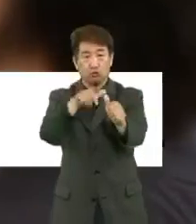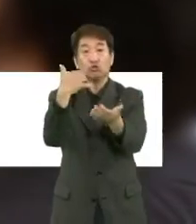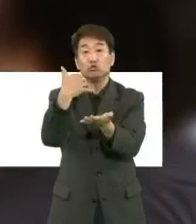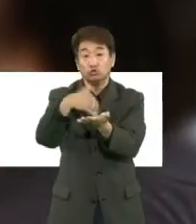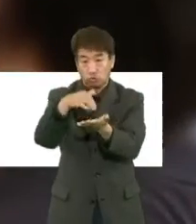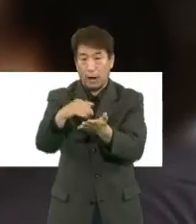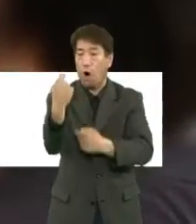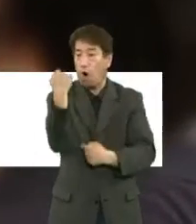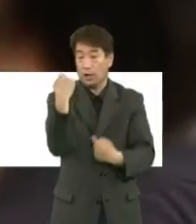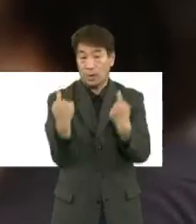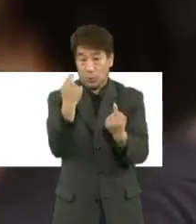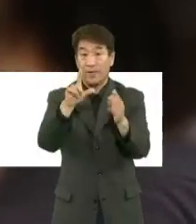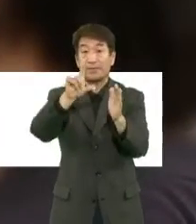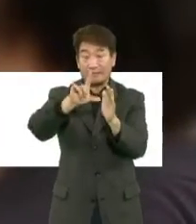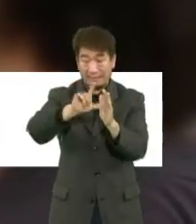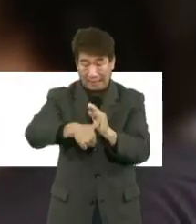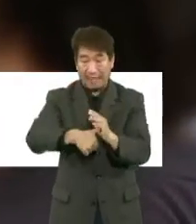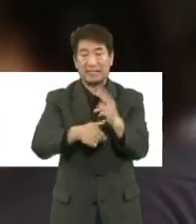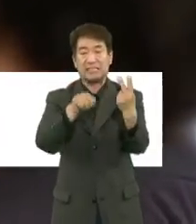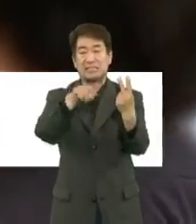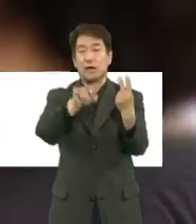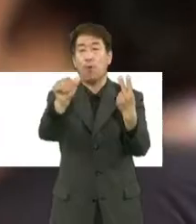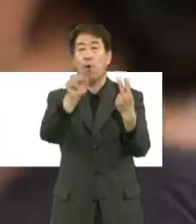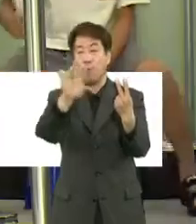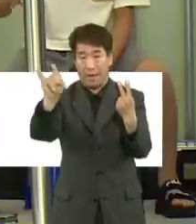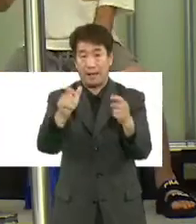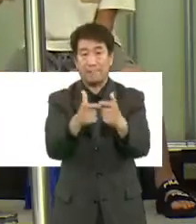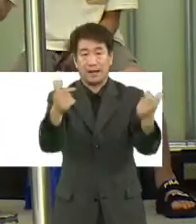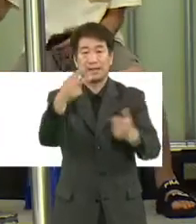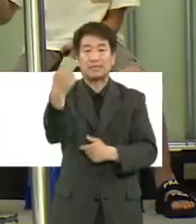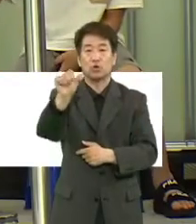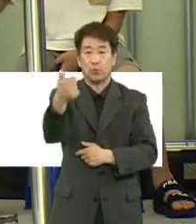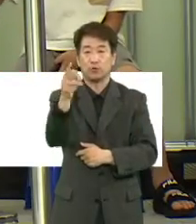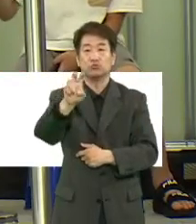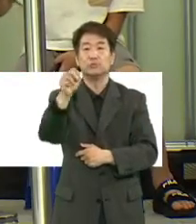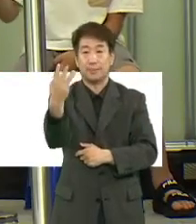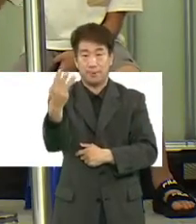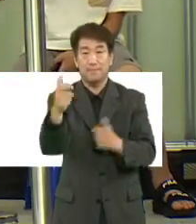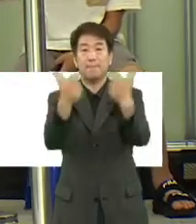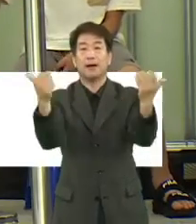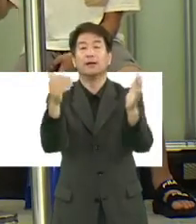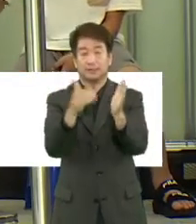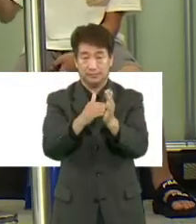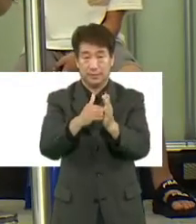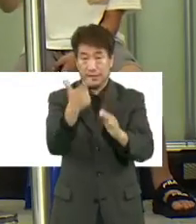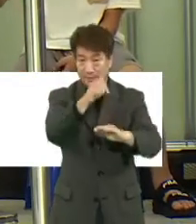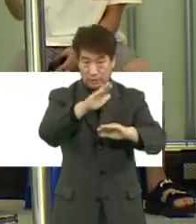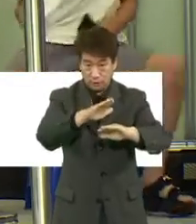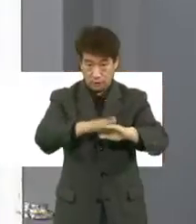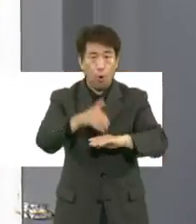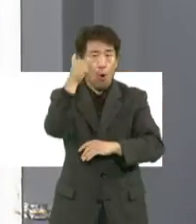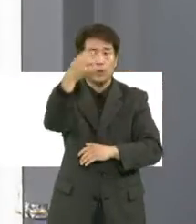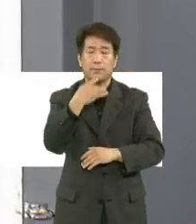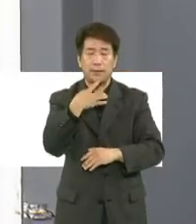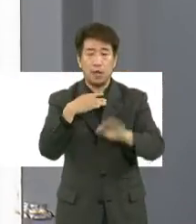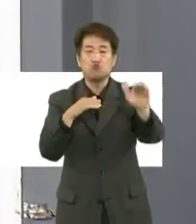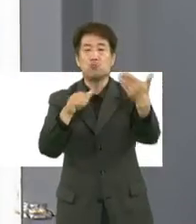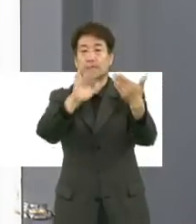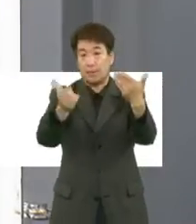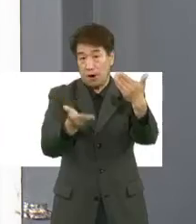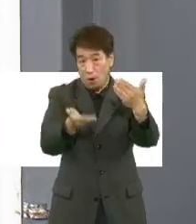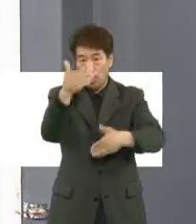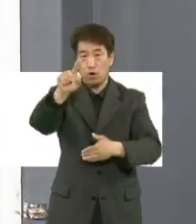전날대비 2.5 베인 2502 23명 까지 증가했습니다 대전은 51만 의 900명 을 넘어서